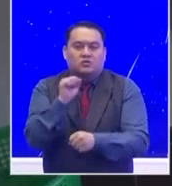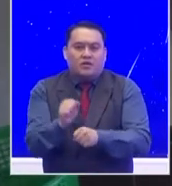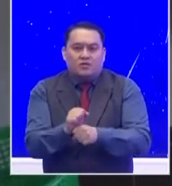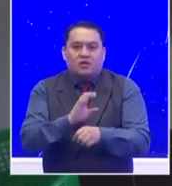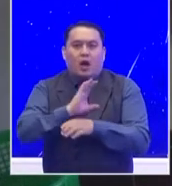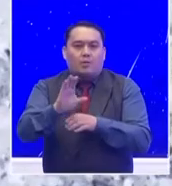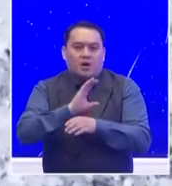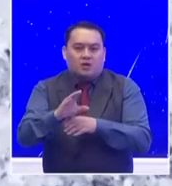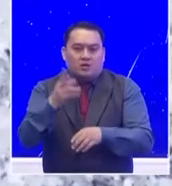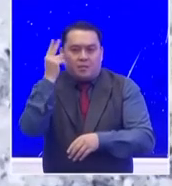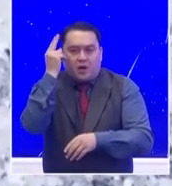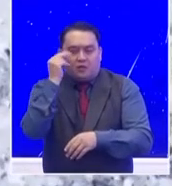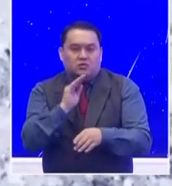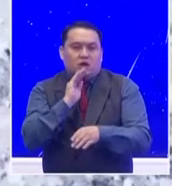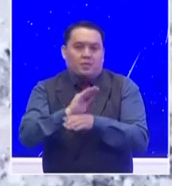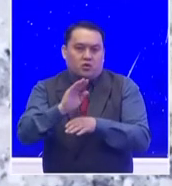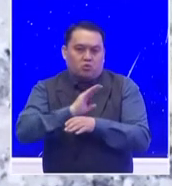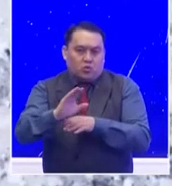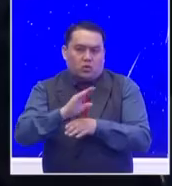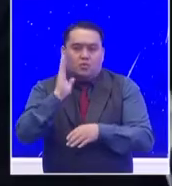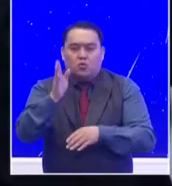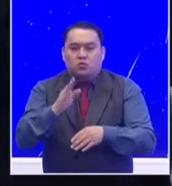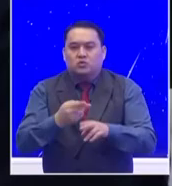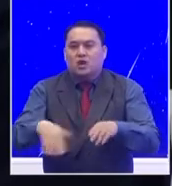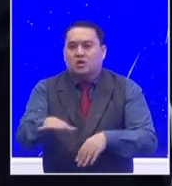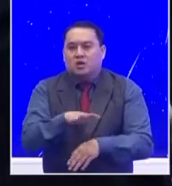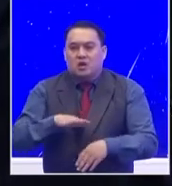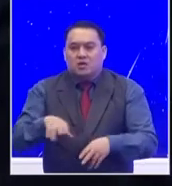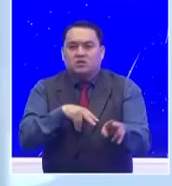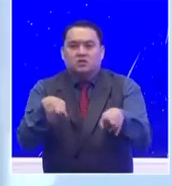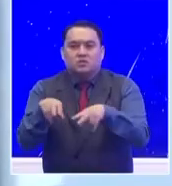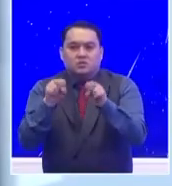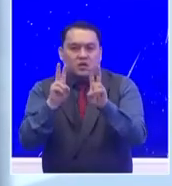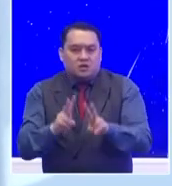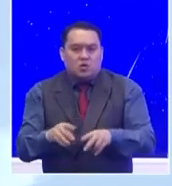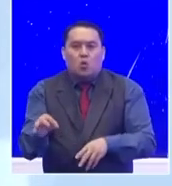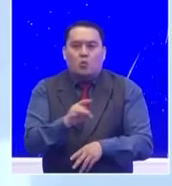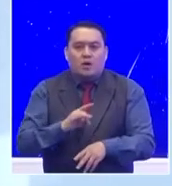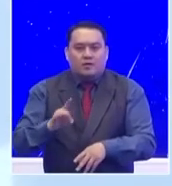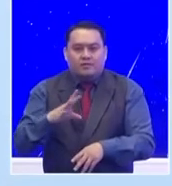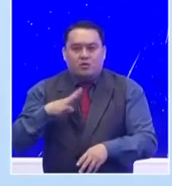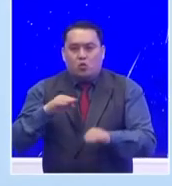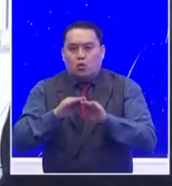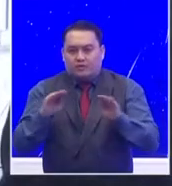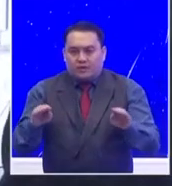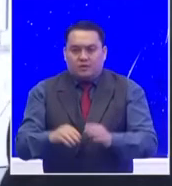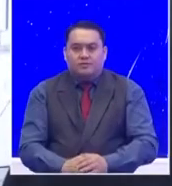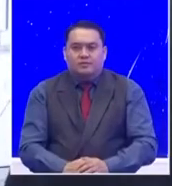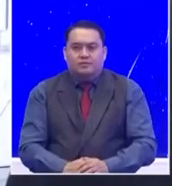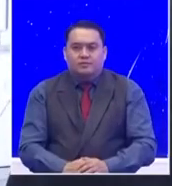направят дополнительное количество санврачей. Кроме того, за ситуацией на границе следят специалисты областного и республиканского уровней.